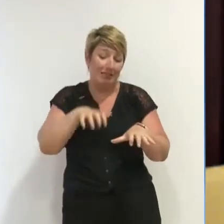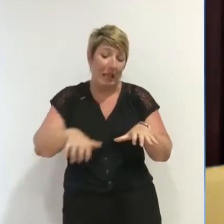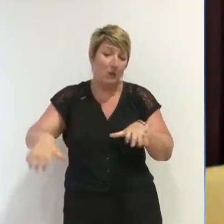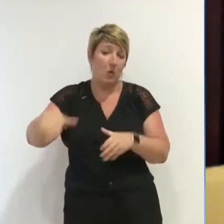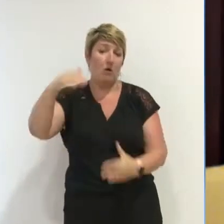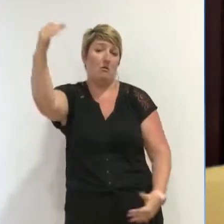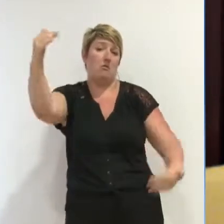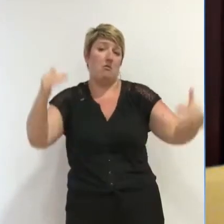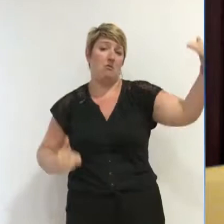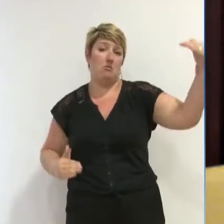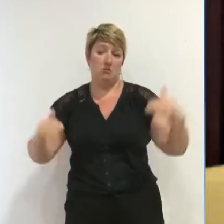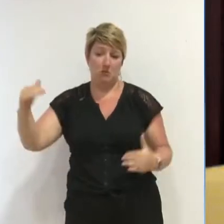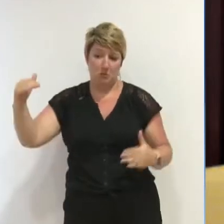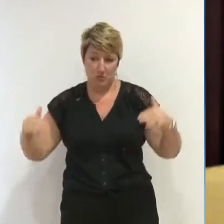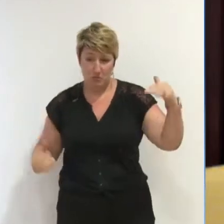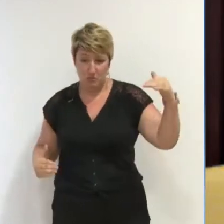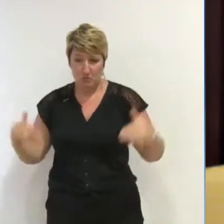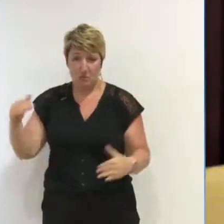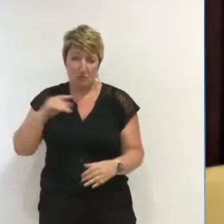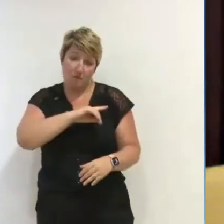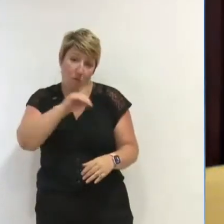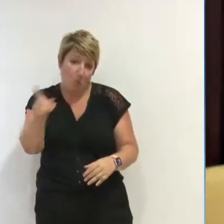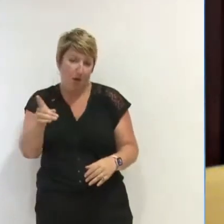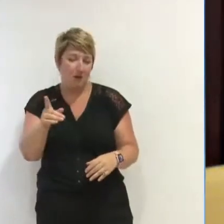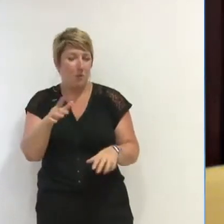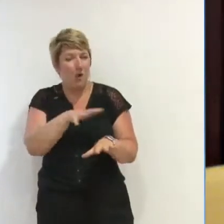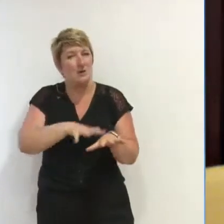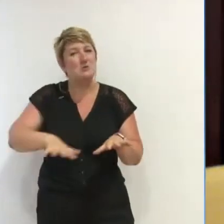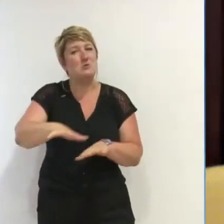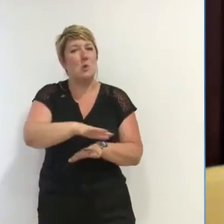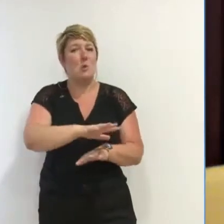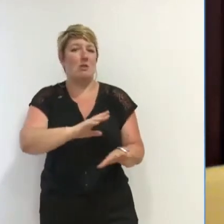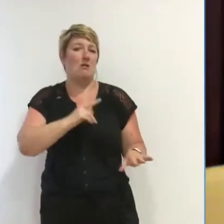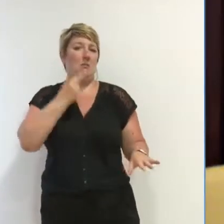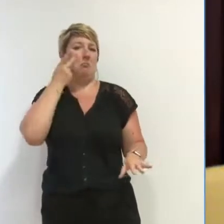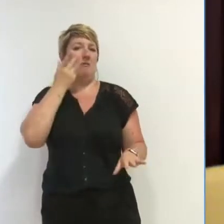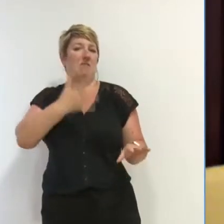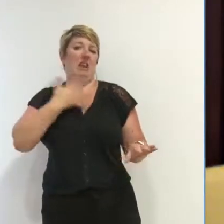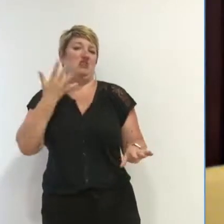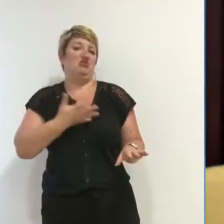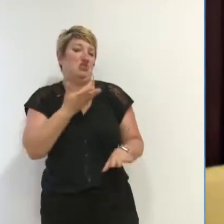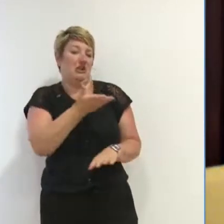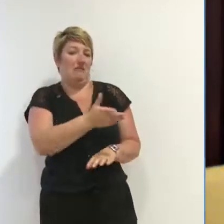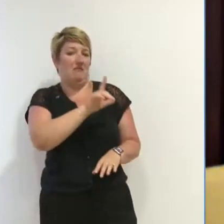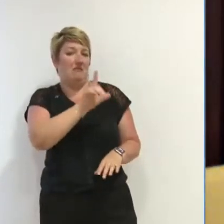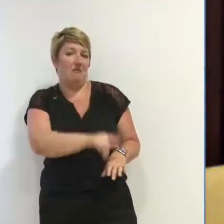territoire territorial entre les habitants, je vais dire, des zones privilégiées qui seraient